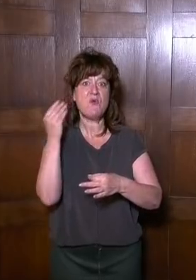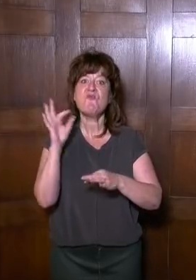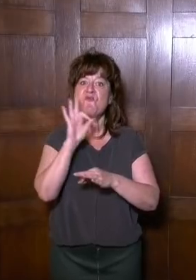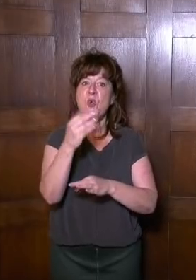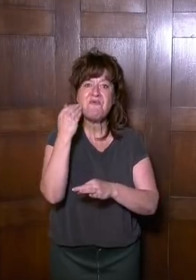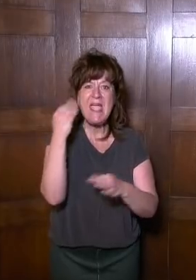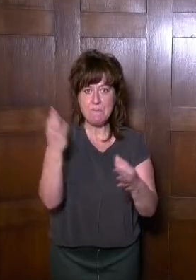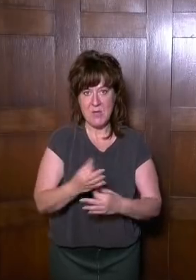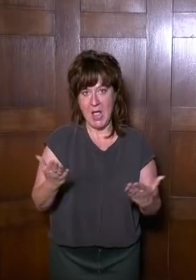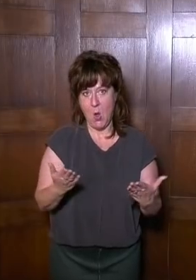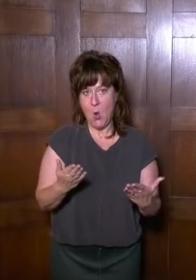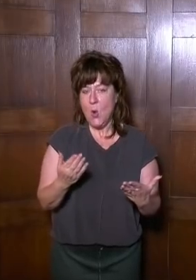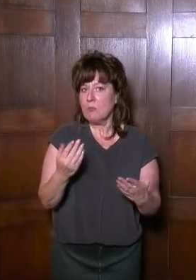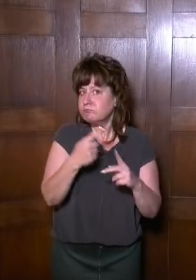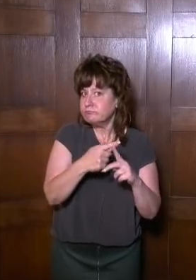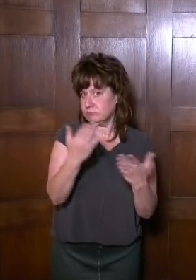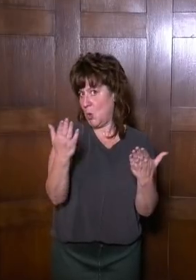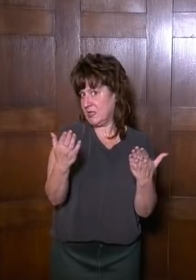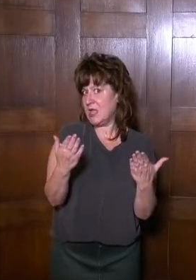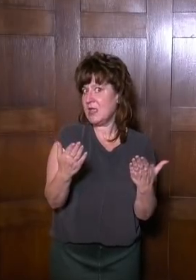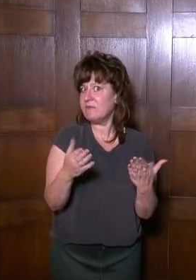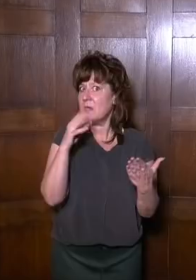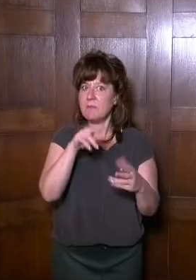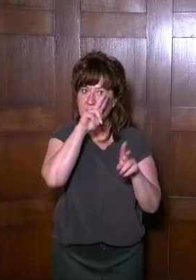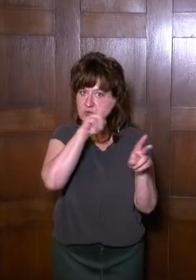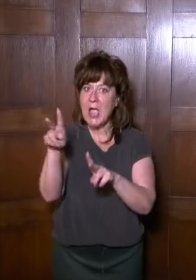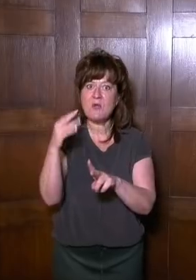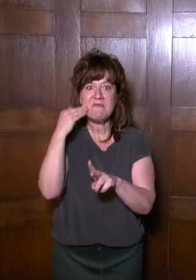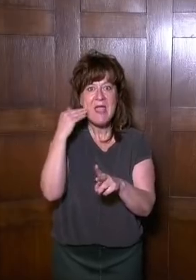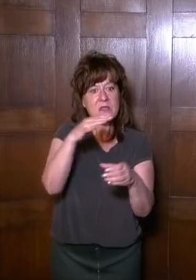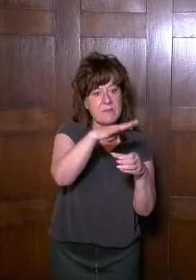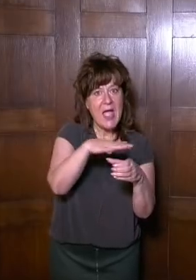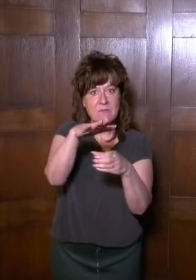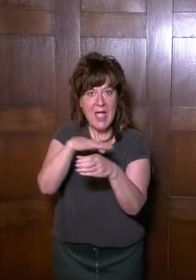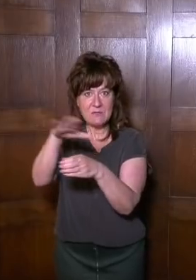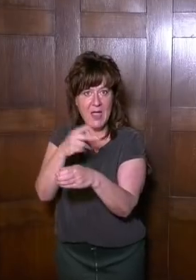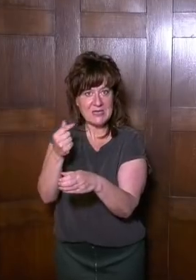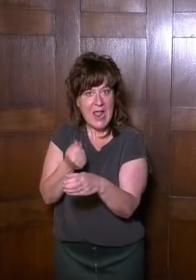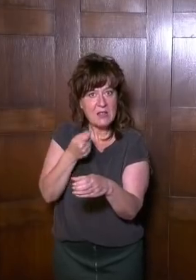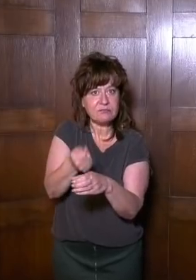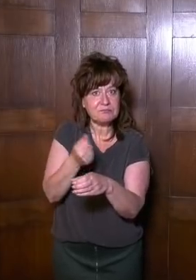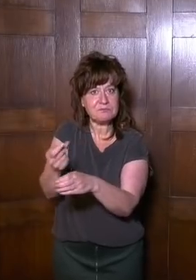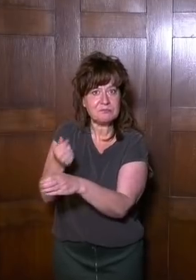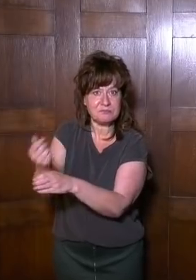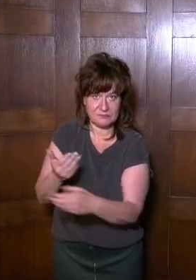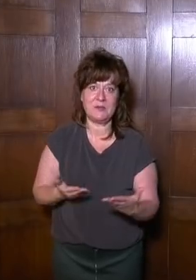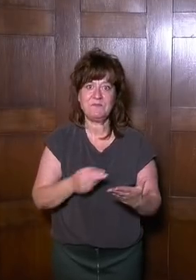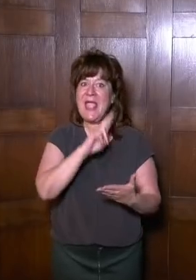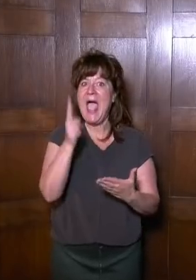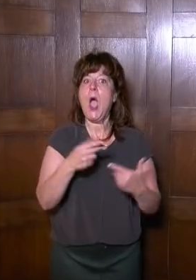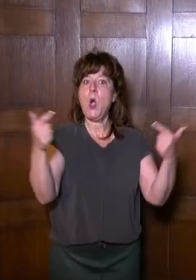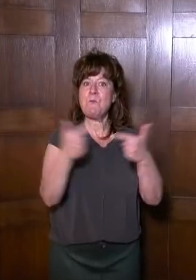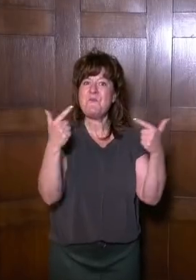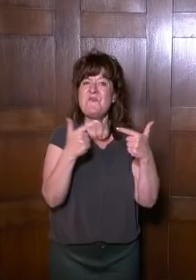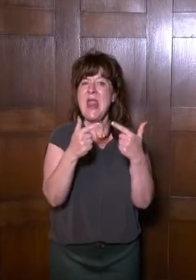auch zugute, dass man hier auch schaut, in welche Branchen wird hier entsprechend investiert. Und auch was den